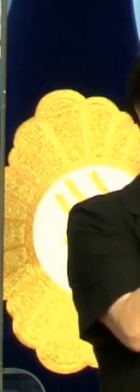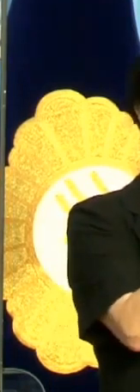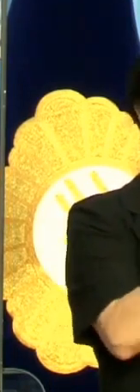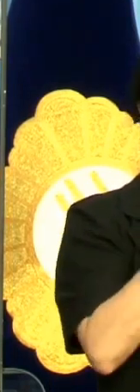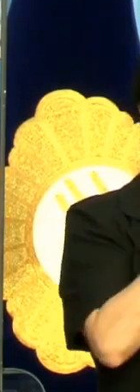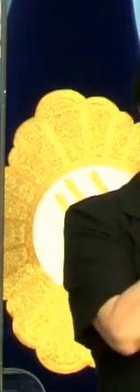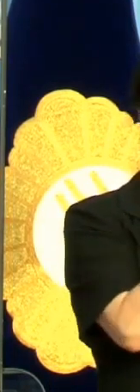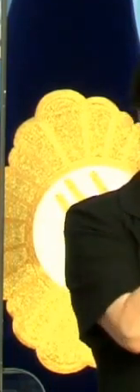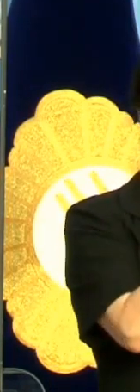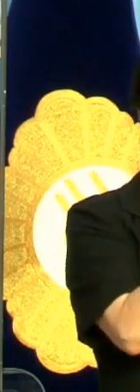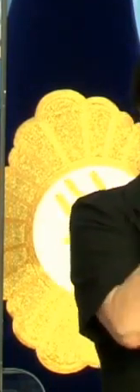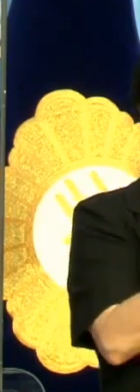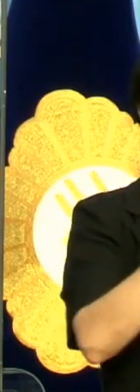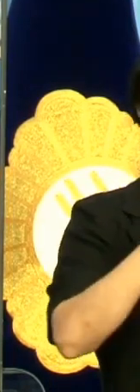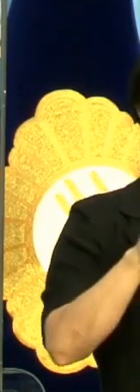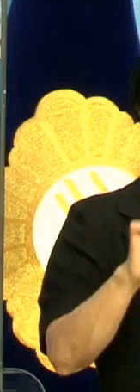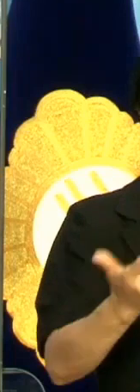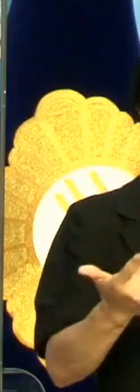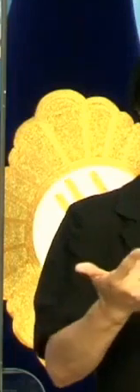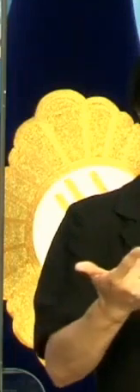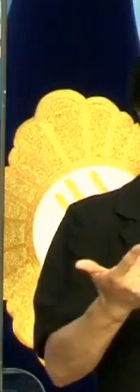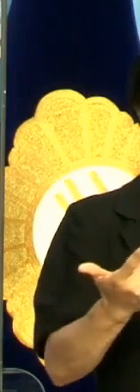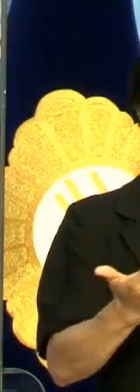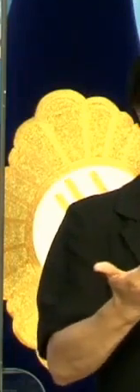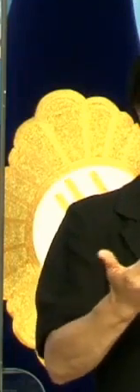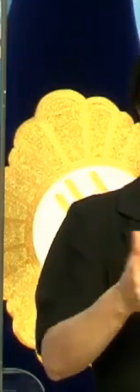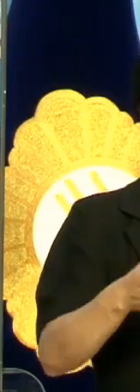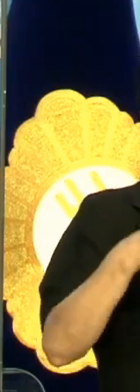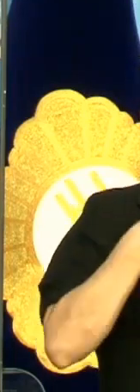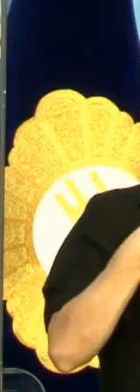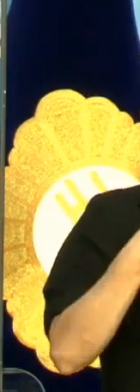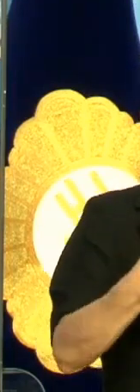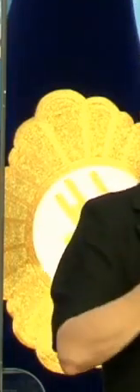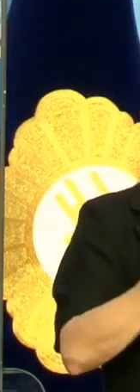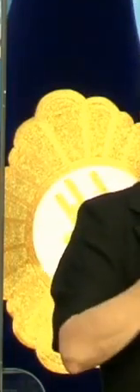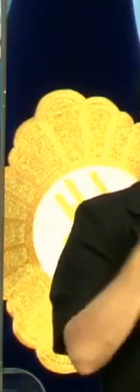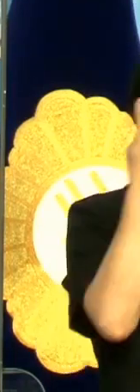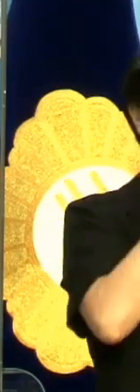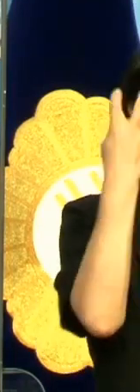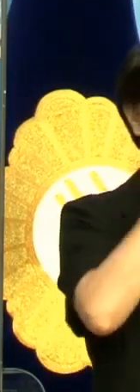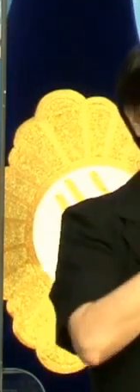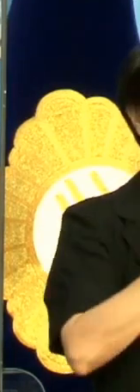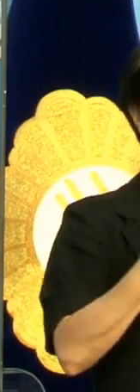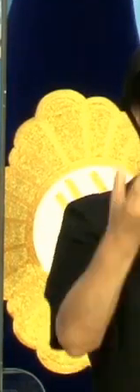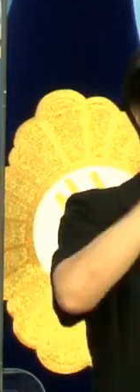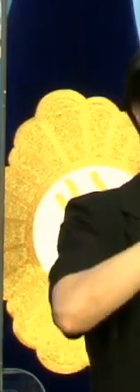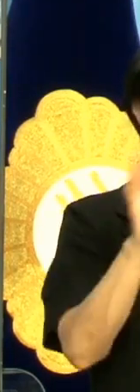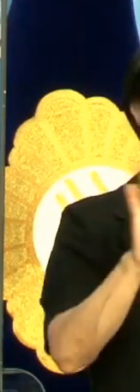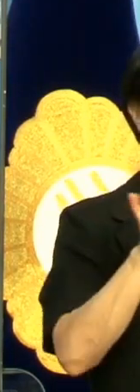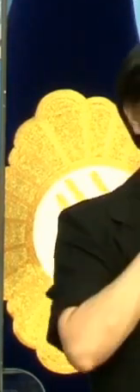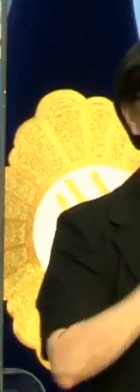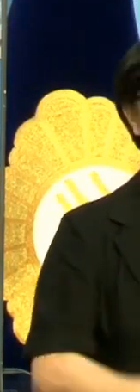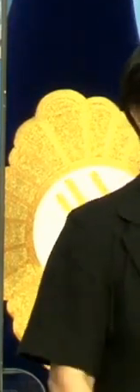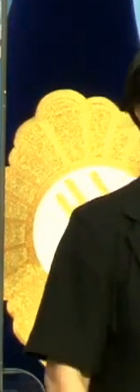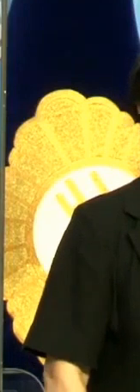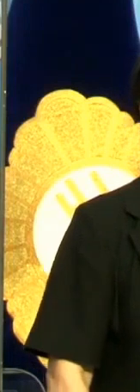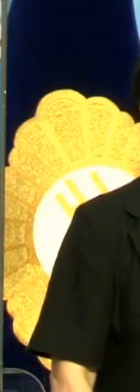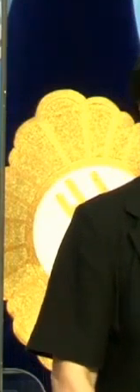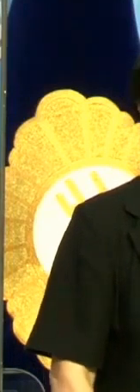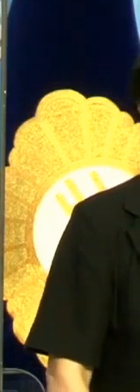사유가 2번이 아닌 경우에 대해서는 군 병원 요양 심사가 대상이 아니다 라고 답변서를 제출했습니다